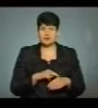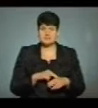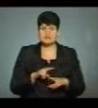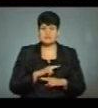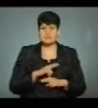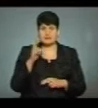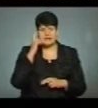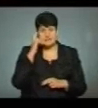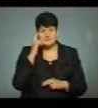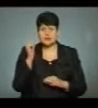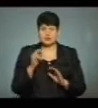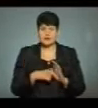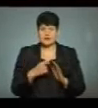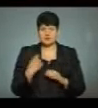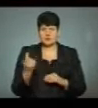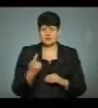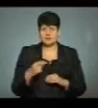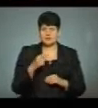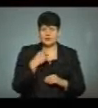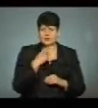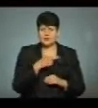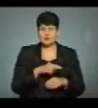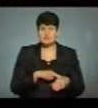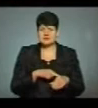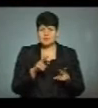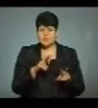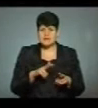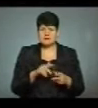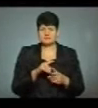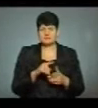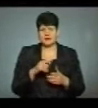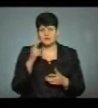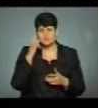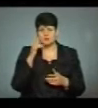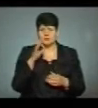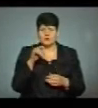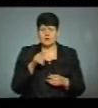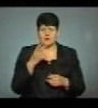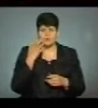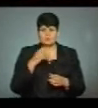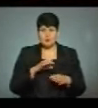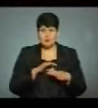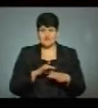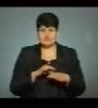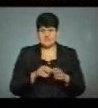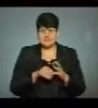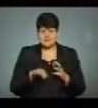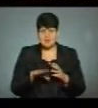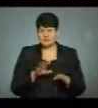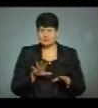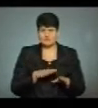жителі Київської та Донецької областей. За його словами, поліцейські розглядають версію, що під час проведення земляних робіт не були дотримані норми